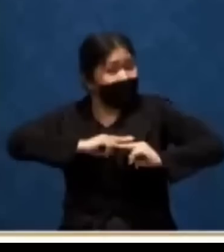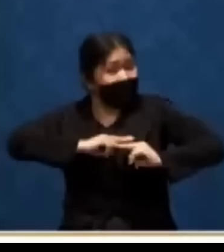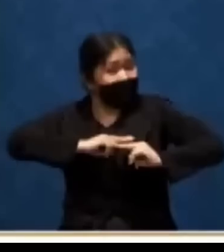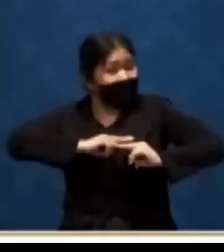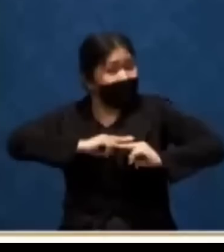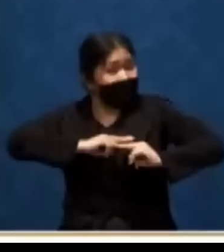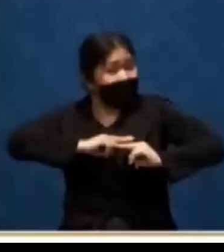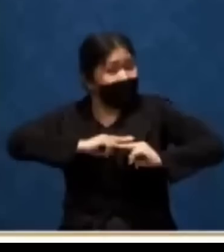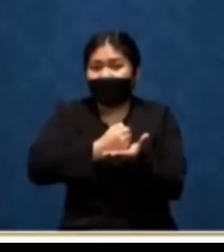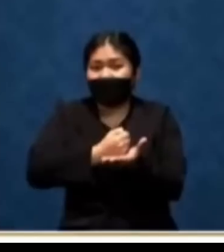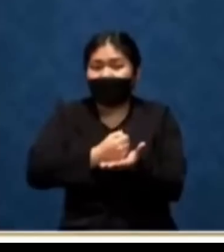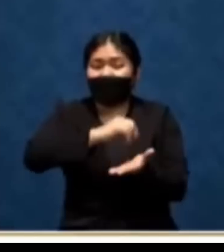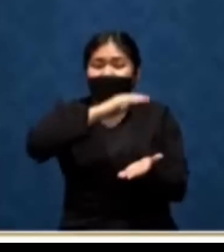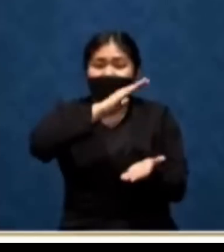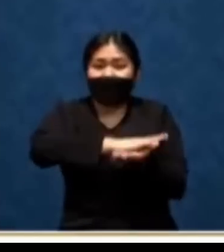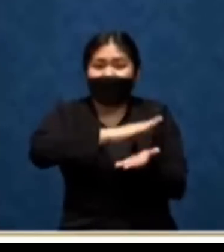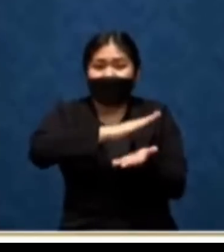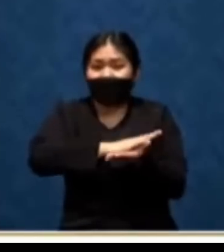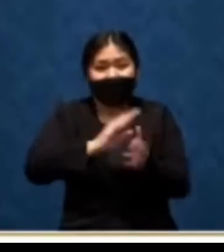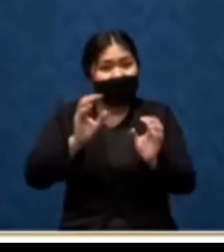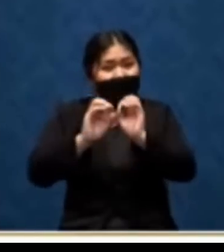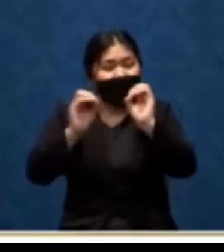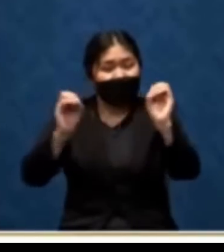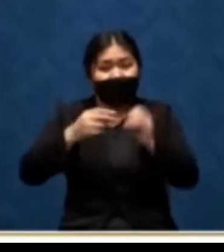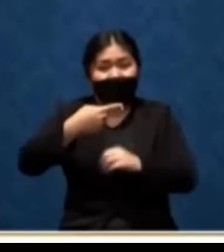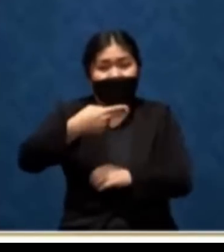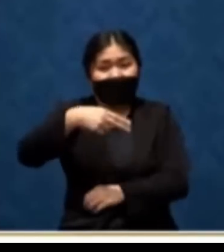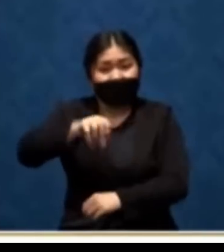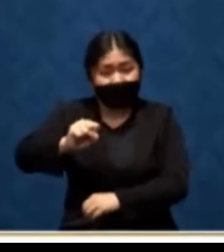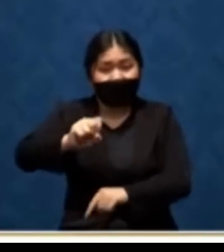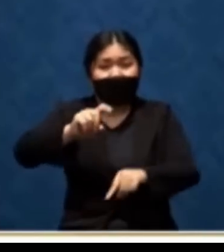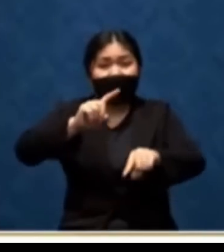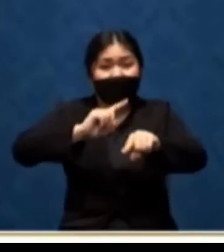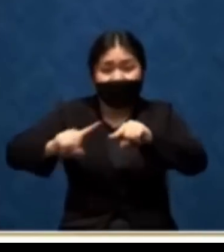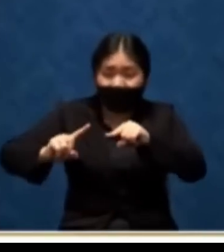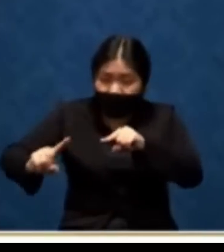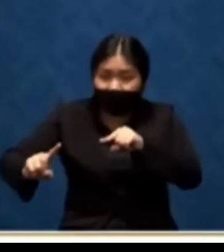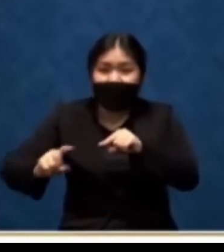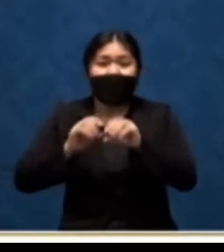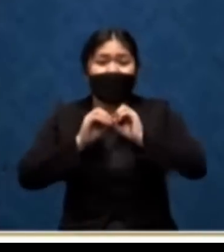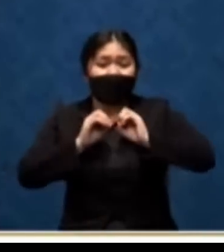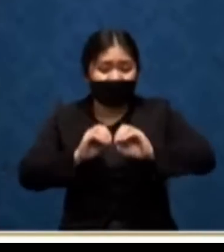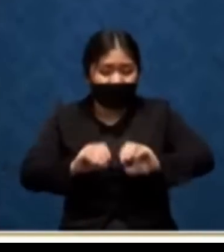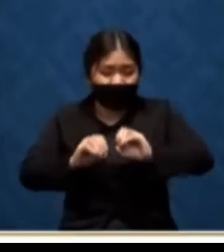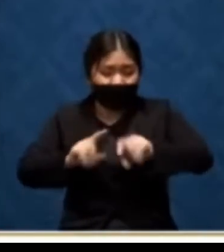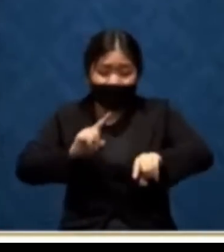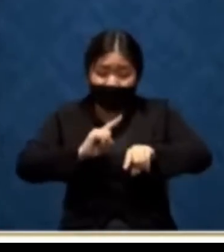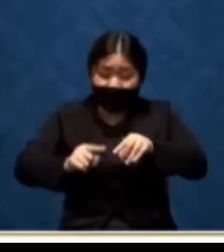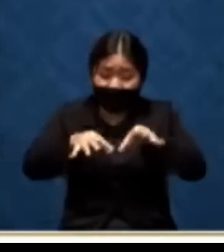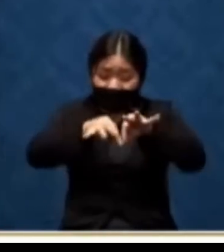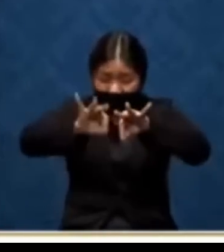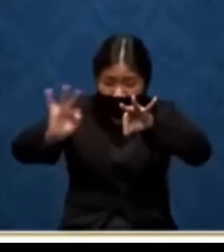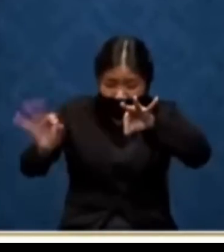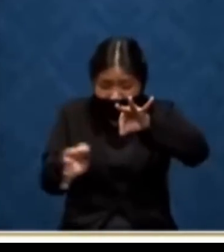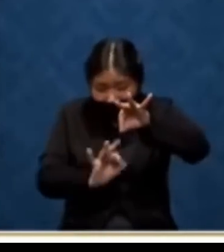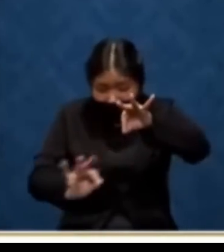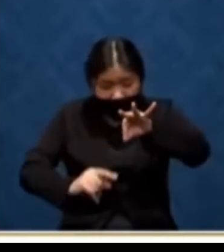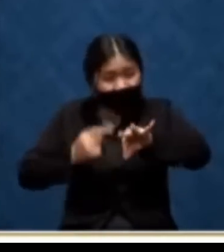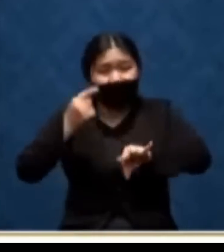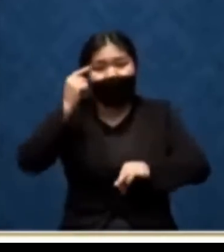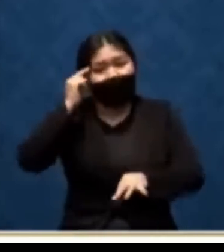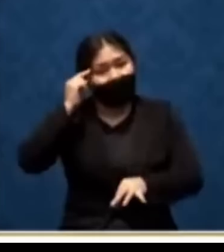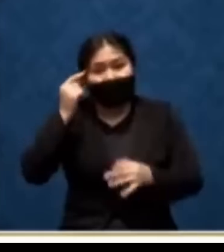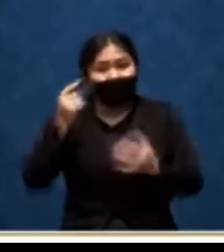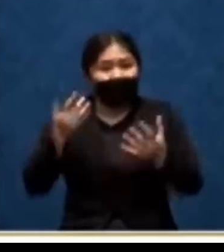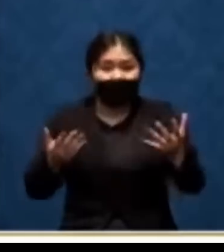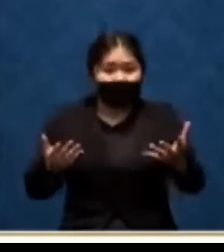ถานศึกษาเอาไว้หลักสูตรคอร์สติวต่างๆที่จัดกันขึ้นมามีเนื้อหาอย่างไรเราไม่ทราบผมอ